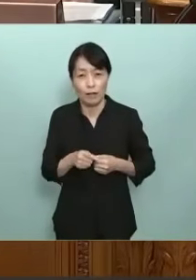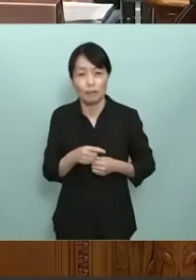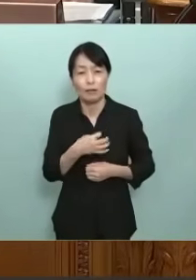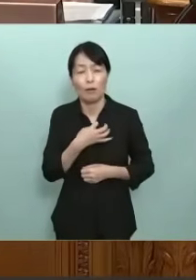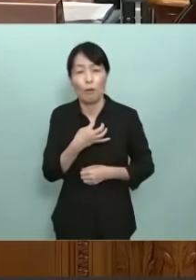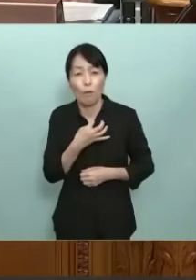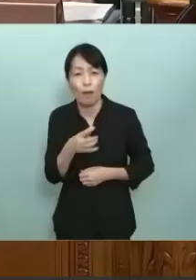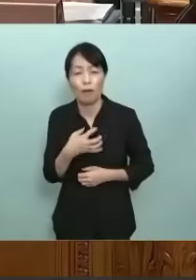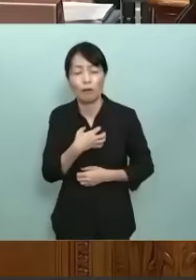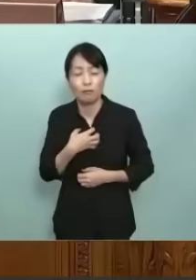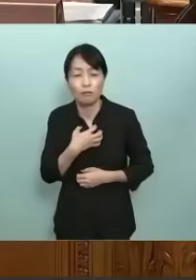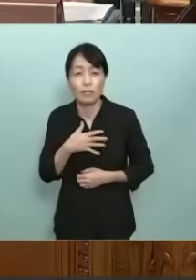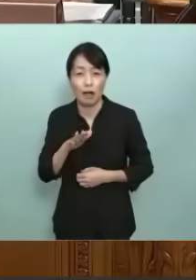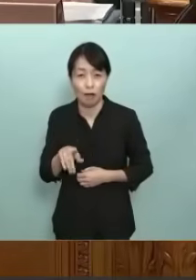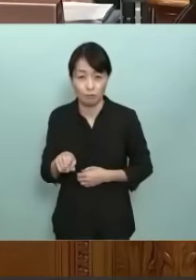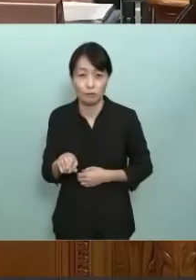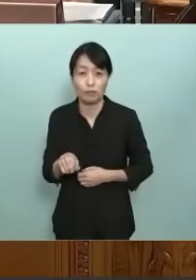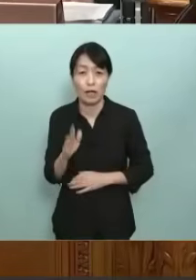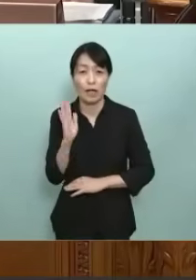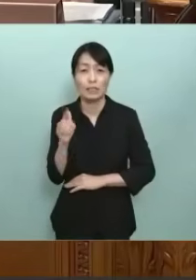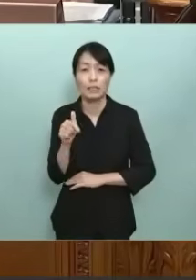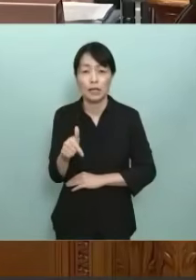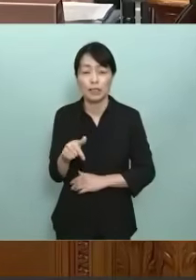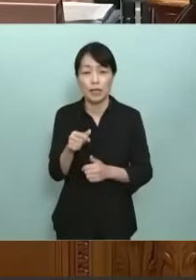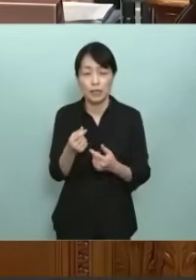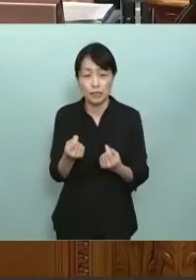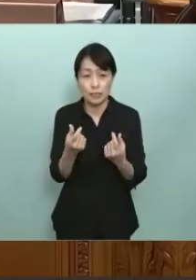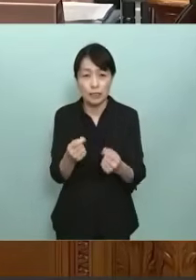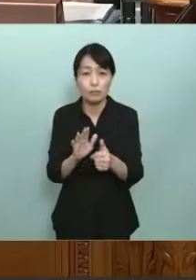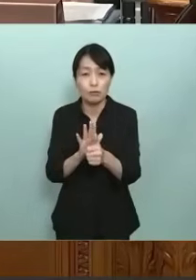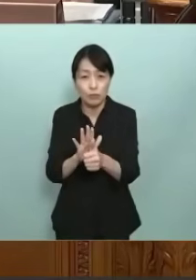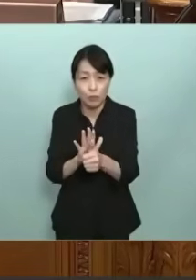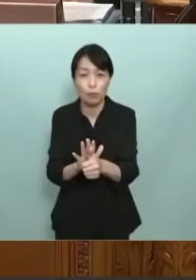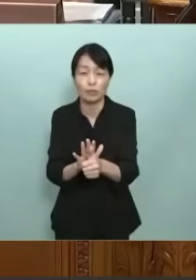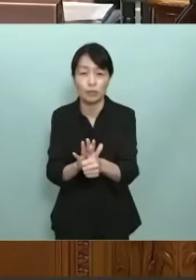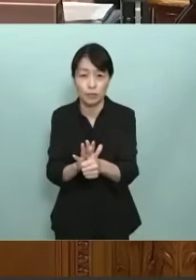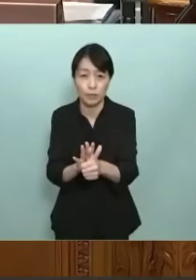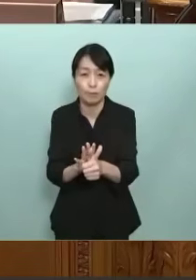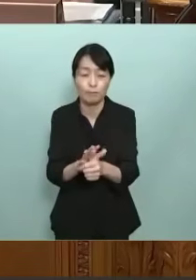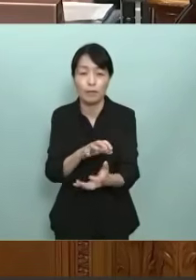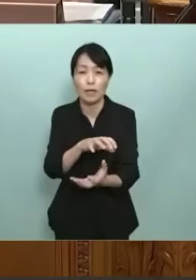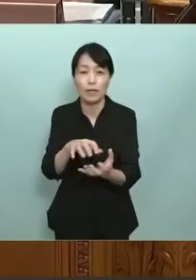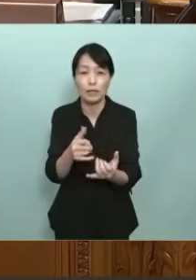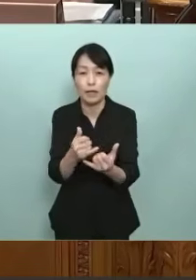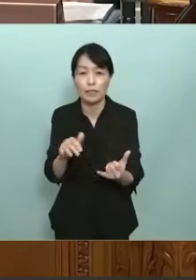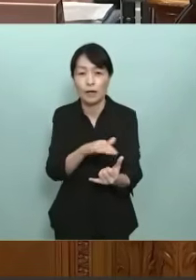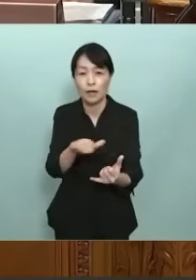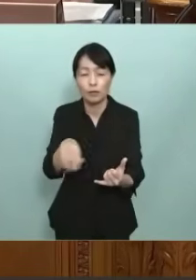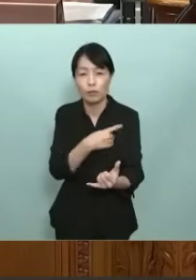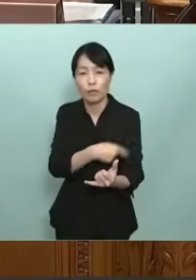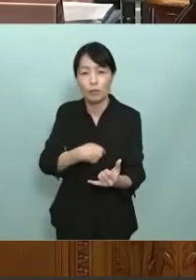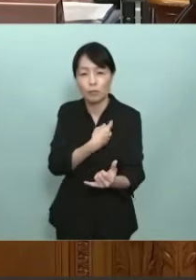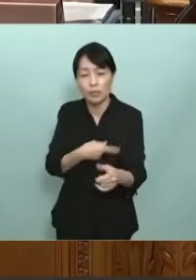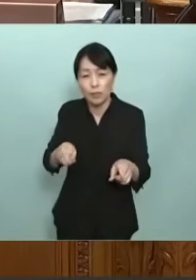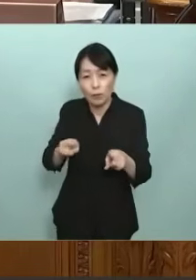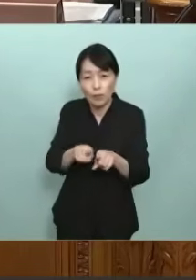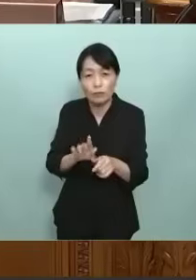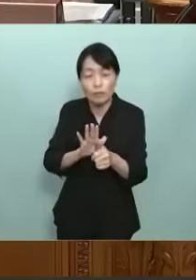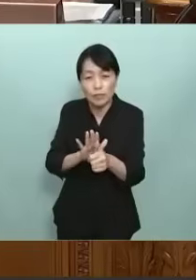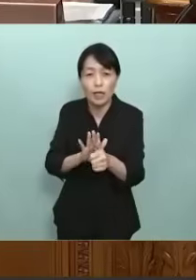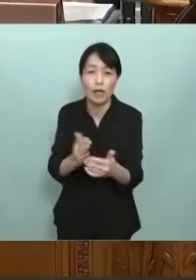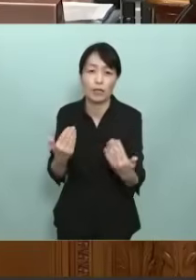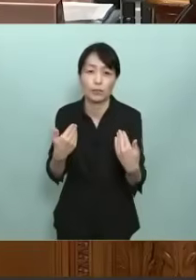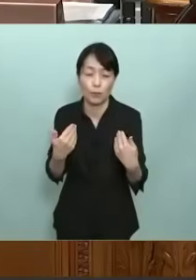向き合いハード面の復旧とともに被災者の心に寄り添うことが重要です今こそ国を上げ